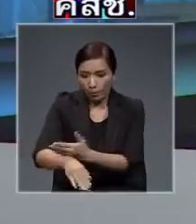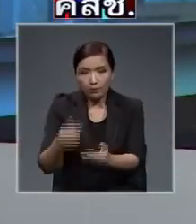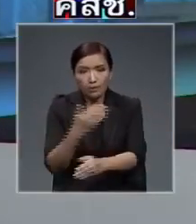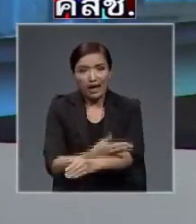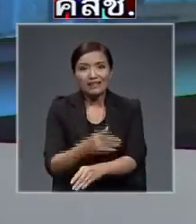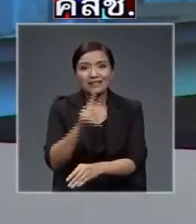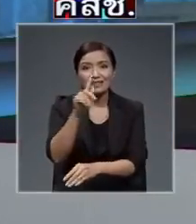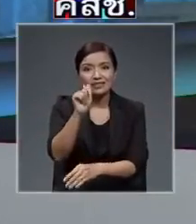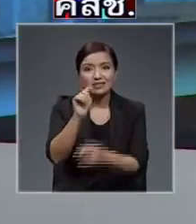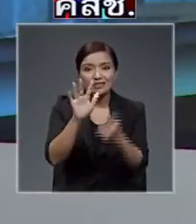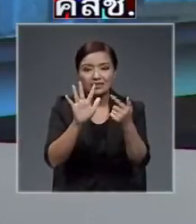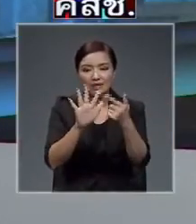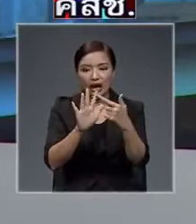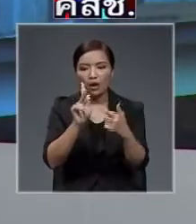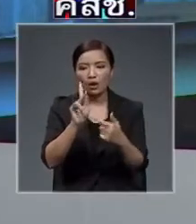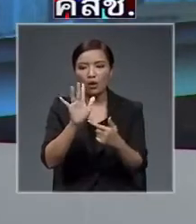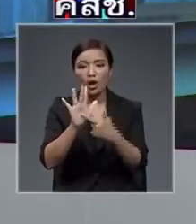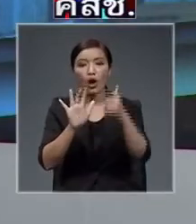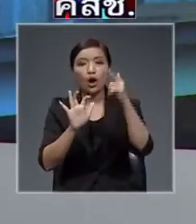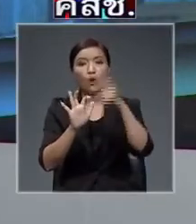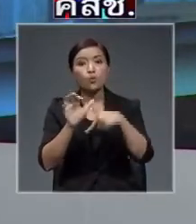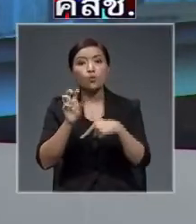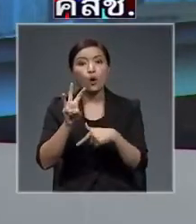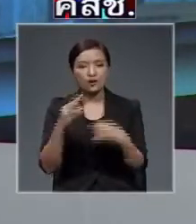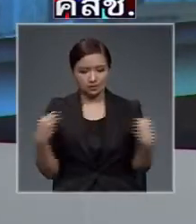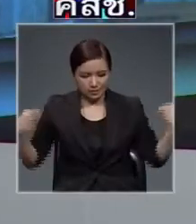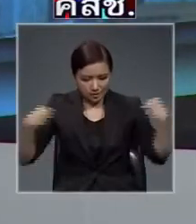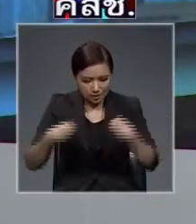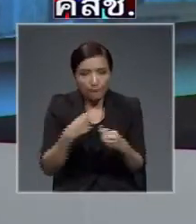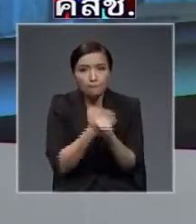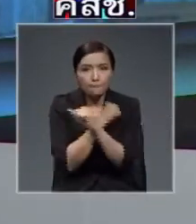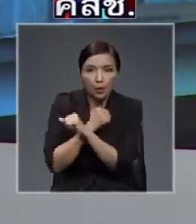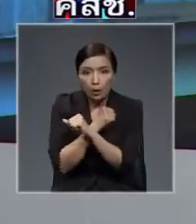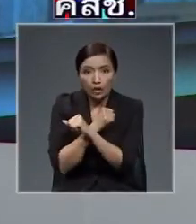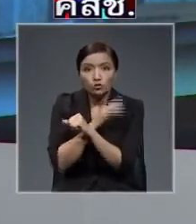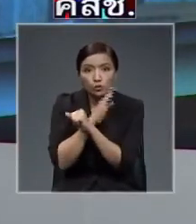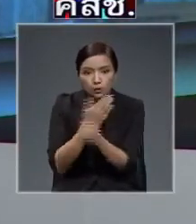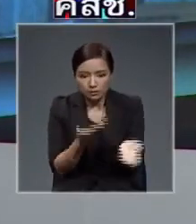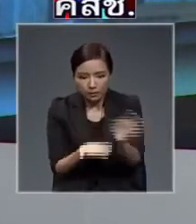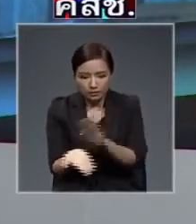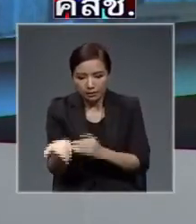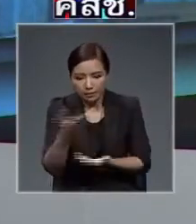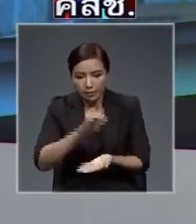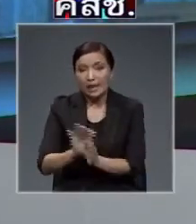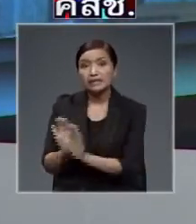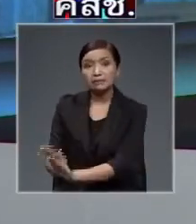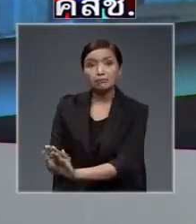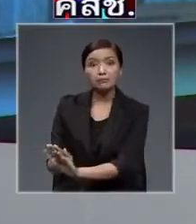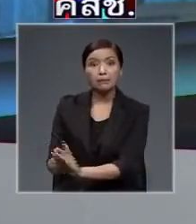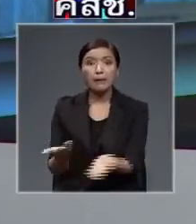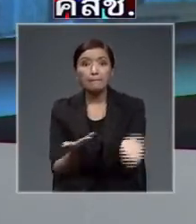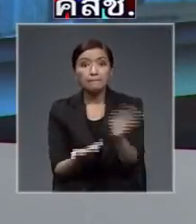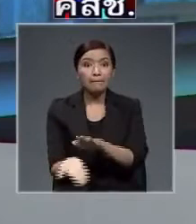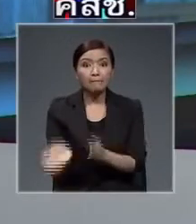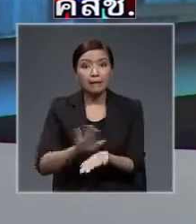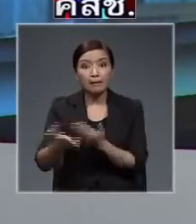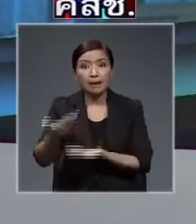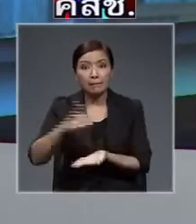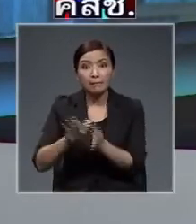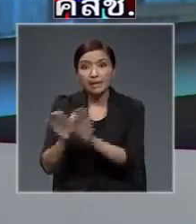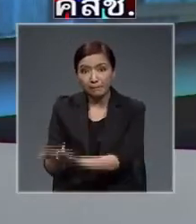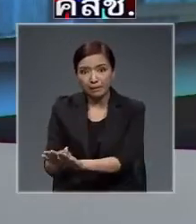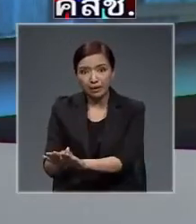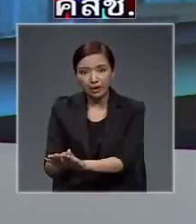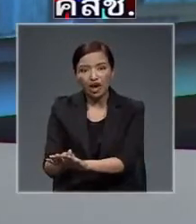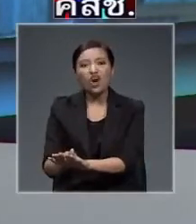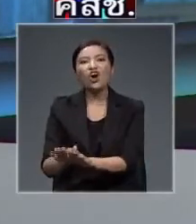วมใส่เนี่ยนะคะเพื่อป้องกันรังสีเข้าตัวเนี่ยถ้าเกิดเก็บรักษาไม่เป็นเขาไปพับเนี่ยพอไปพับเนี่ยมันก็จะเกิดรอยหักที่ต